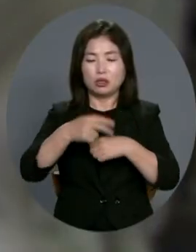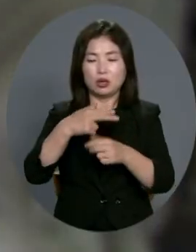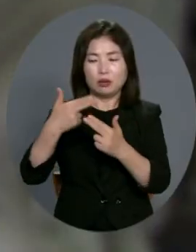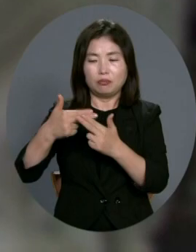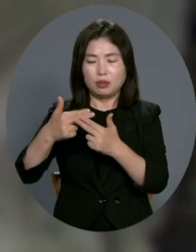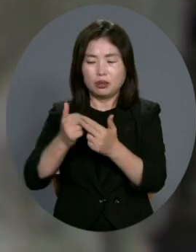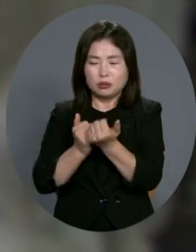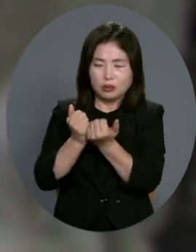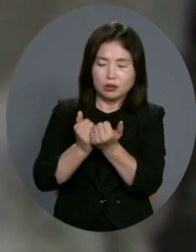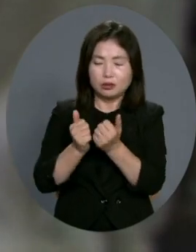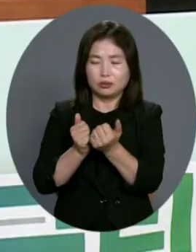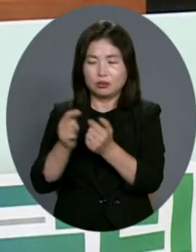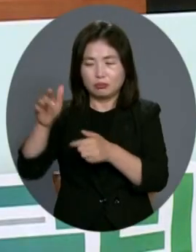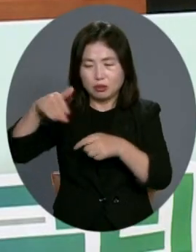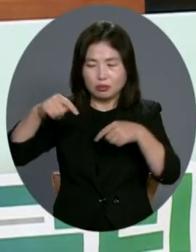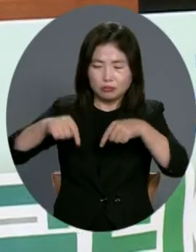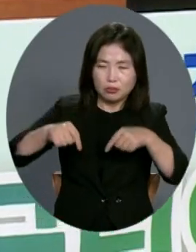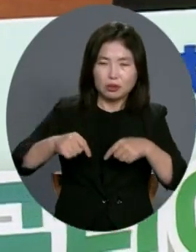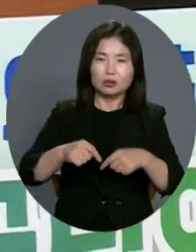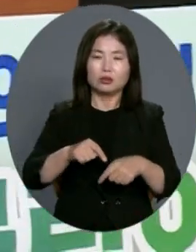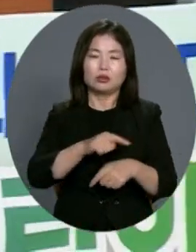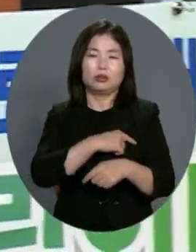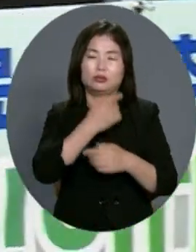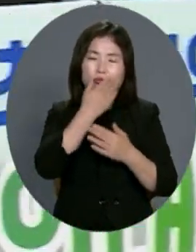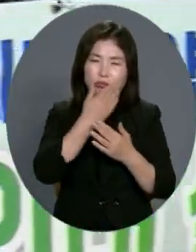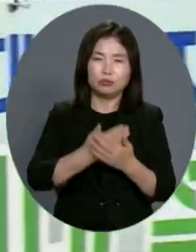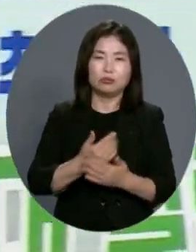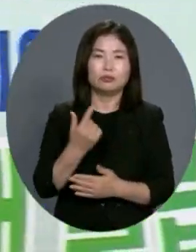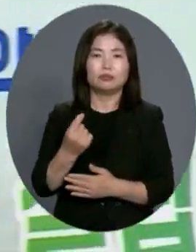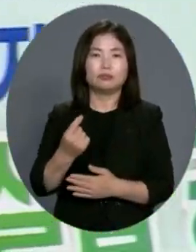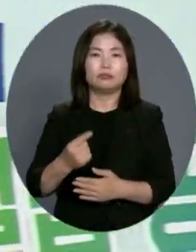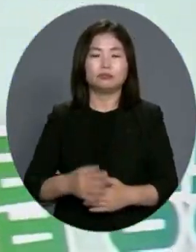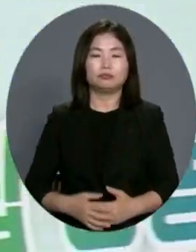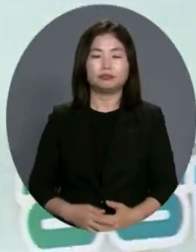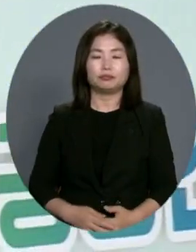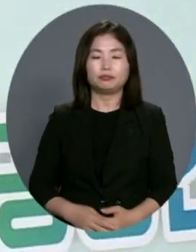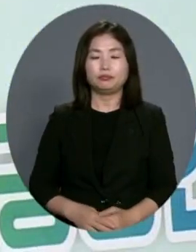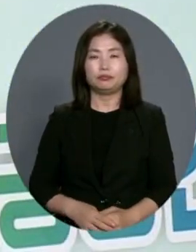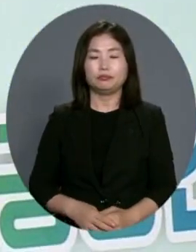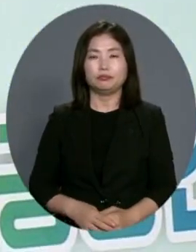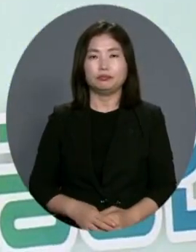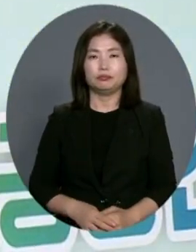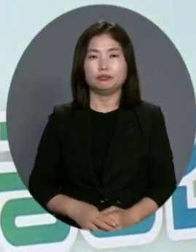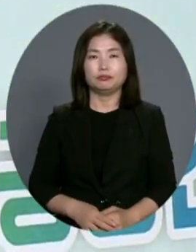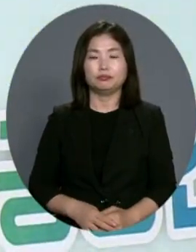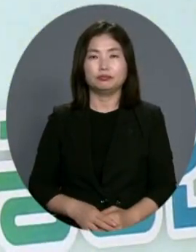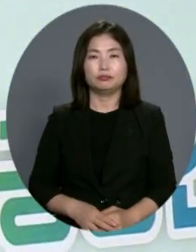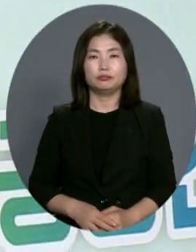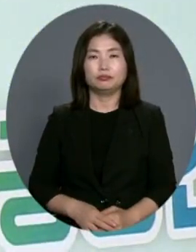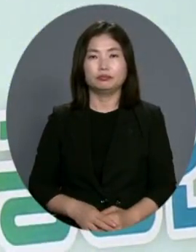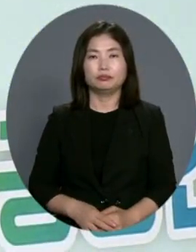의사협회를 어떻게 설득할 수 있을지가 최대 관건이 될 걸로 보입니다 MBC 뉴스 김경철입니다